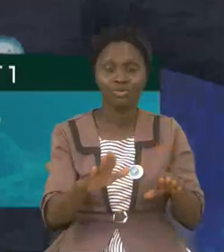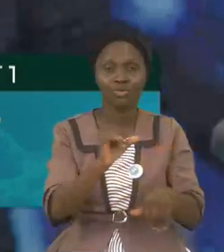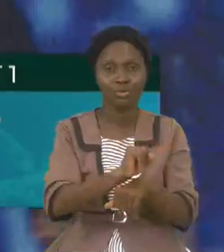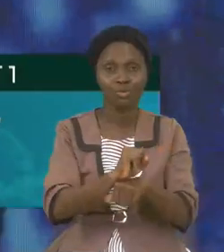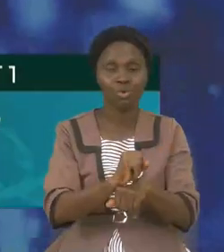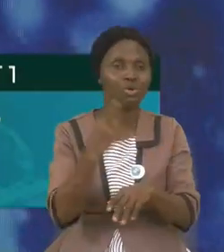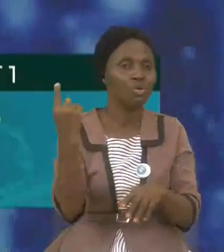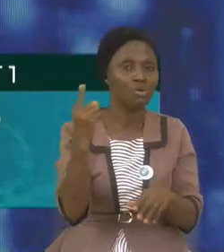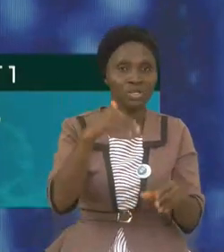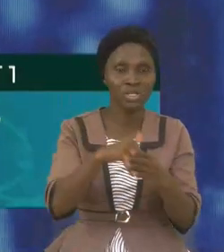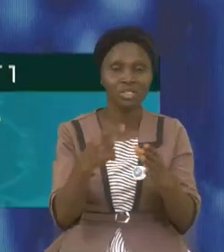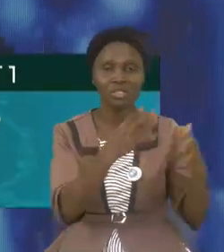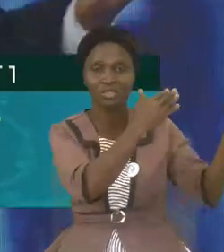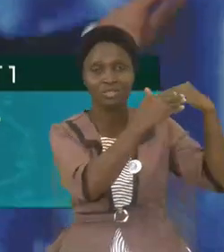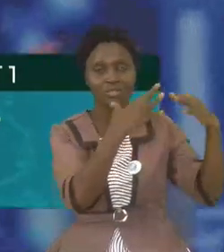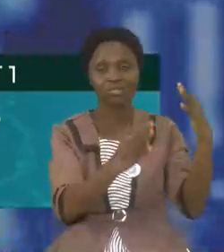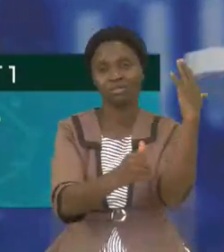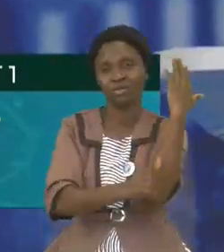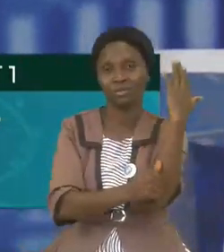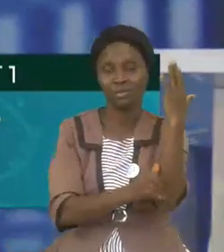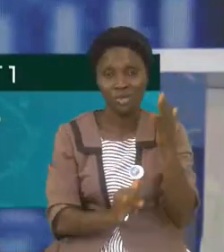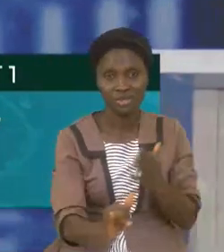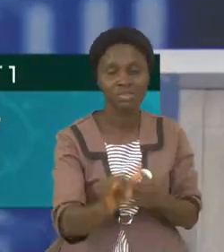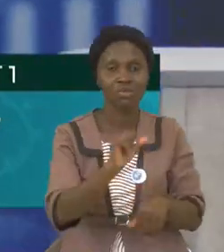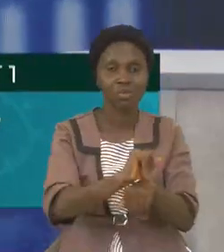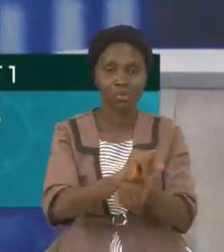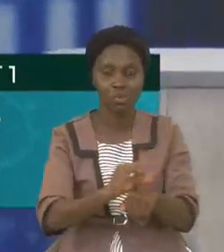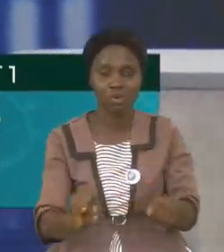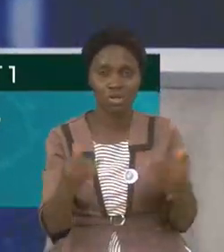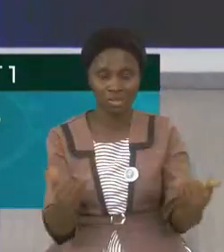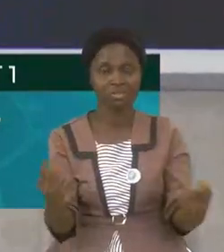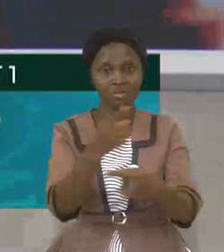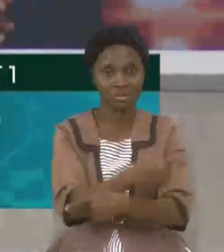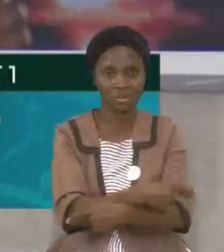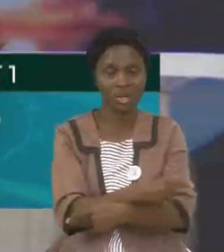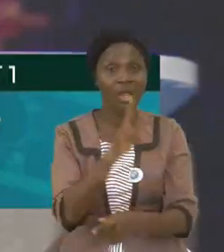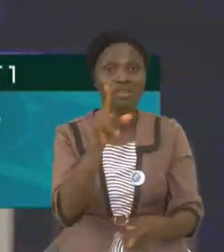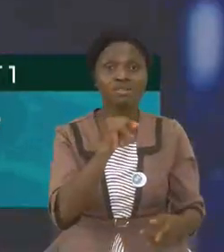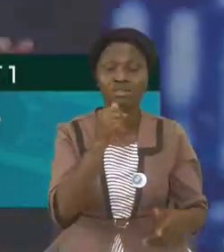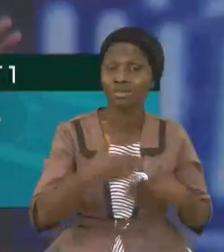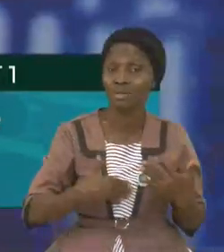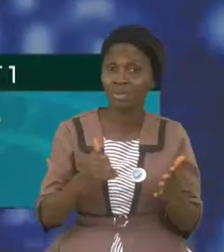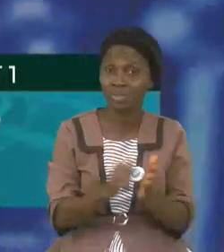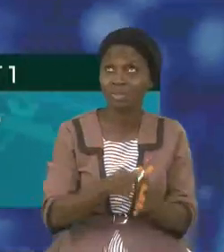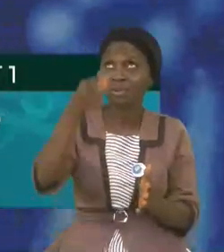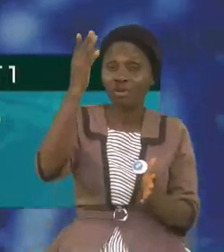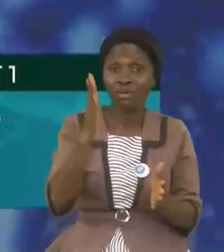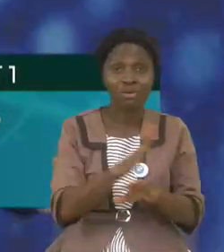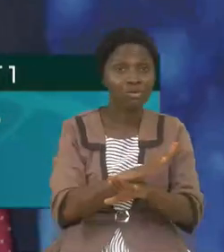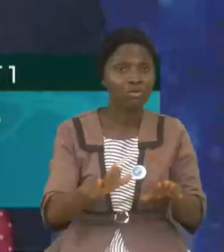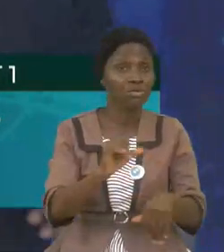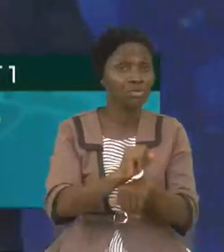content que Dieu n'a seulement agi dans la génération d'Abraham, il agit ce jour. N'es-tu pas